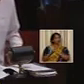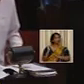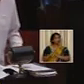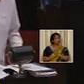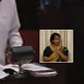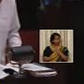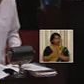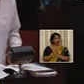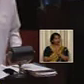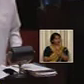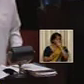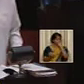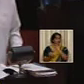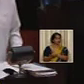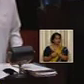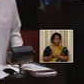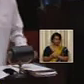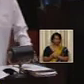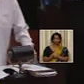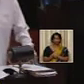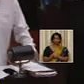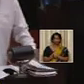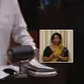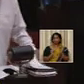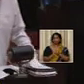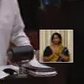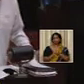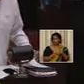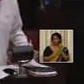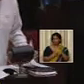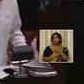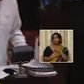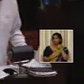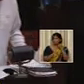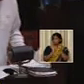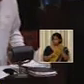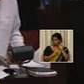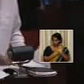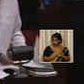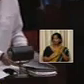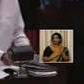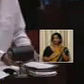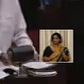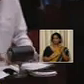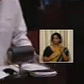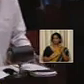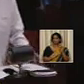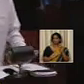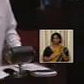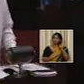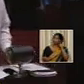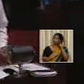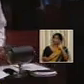අයිතිවාසිකම් සුරක්ෂා වෙන ආකාරයට කටයුතු කරන්නට ඔබතුමා කටයුතු කරනවද කියන කාරණාව